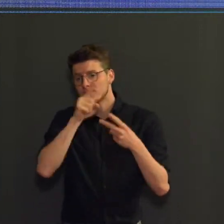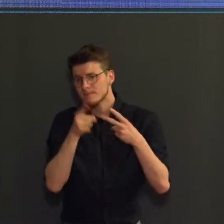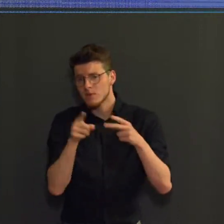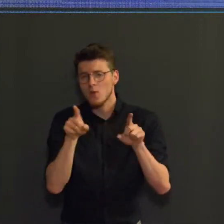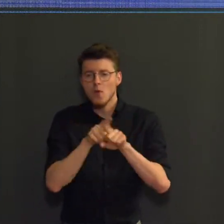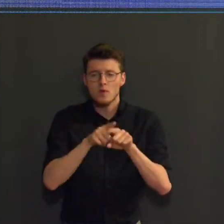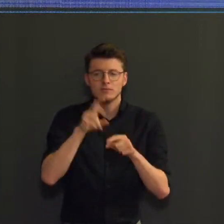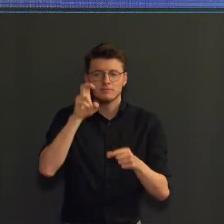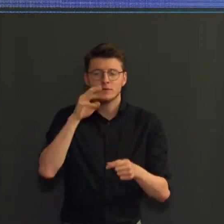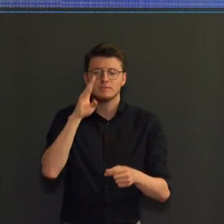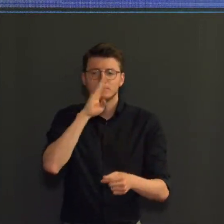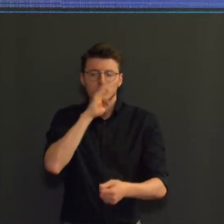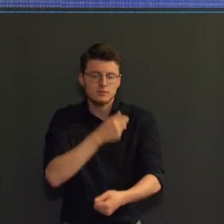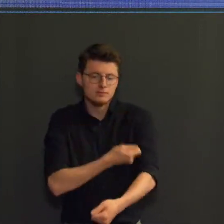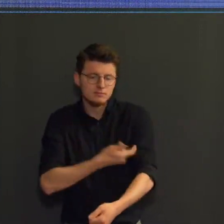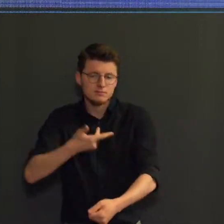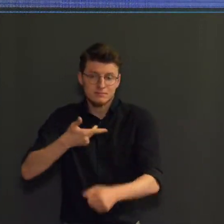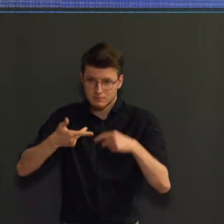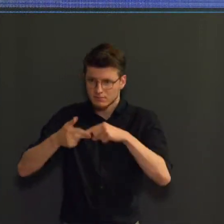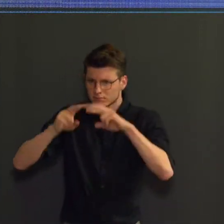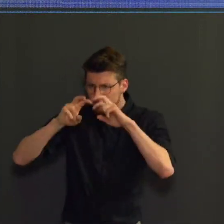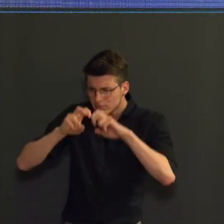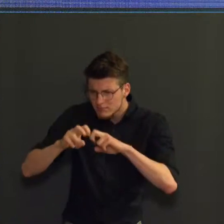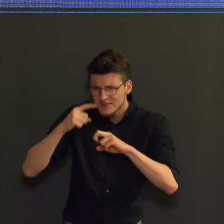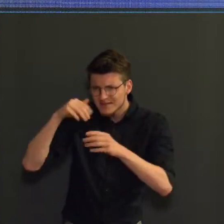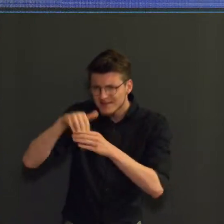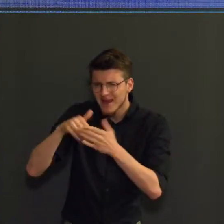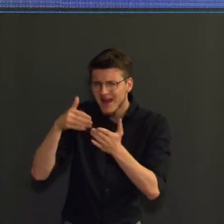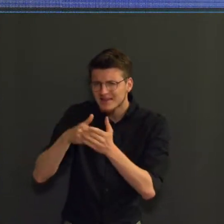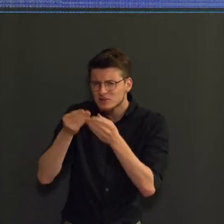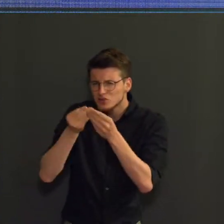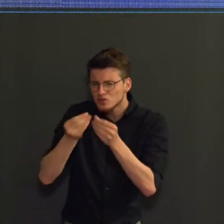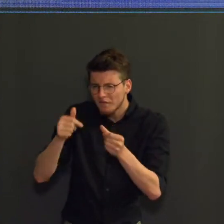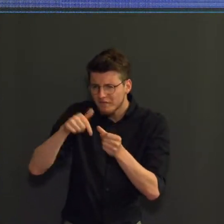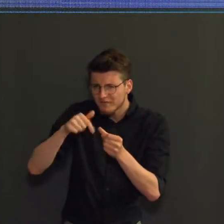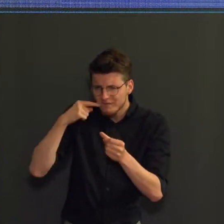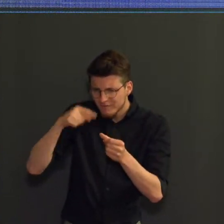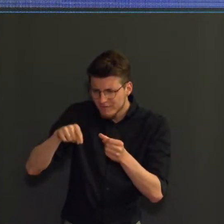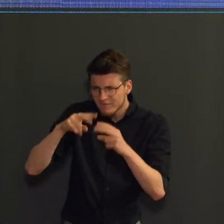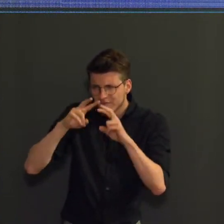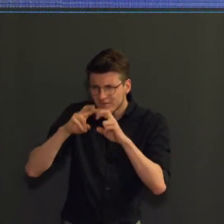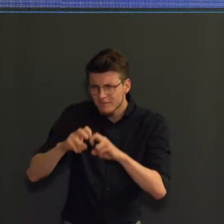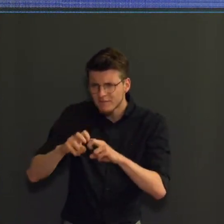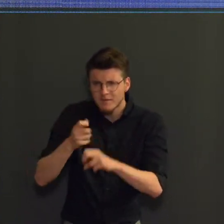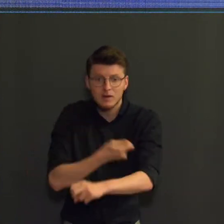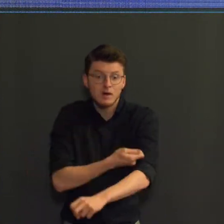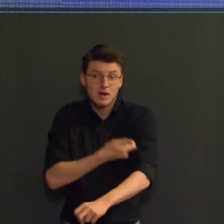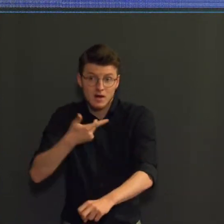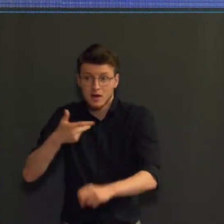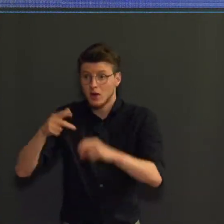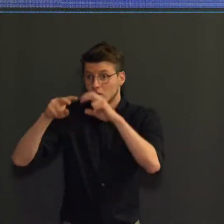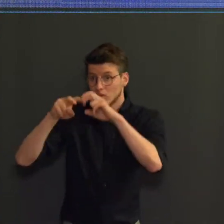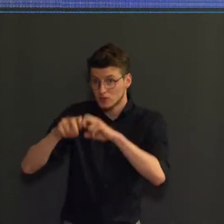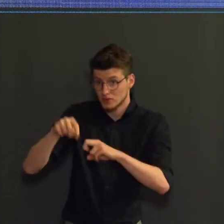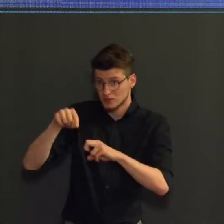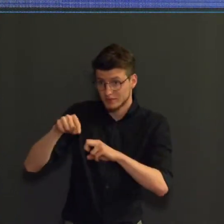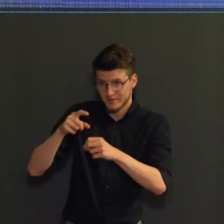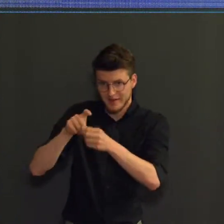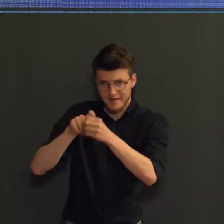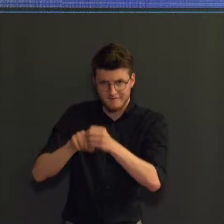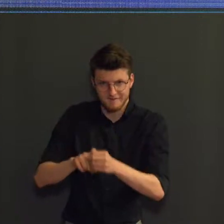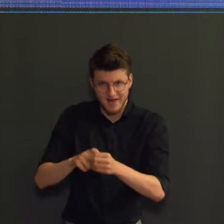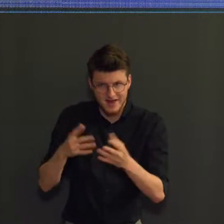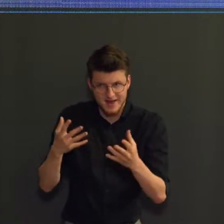wordt heel sterk afhankelijk is van het soort test dat gebruikt wordt. Bij de ene test zal dat hoger liggen, bij de